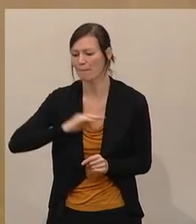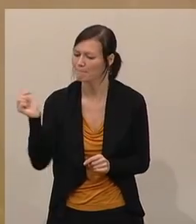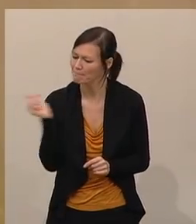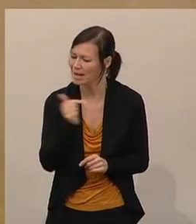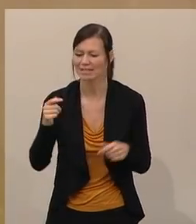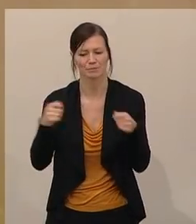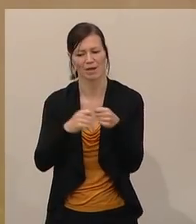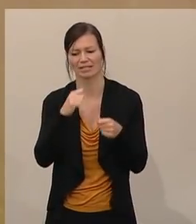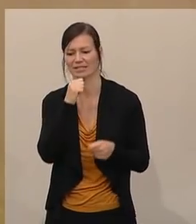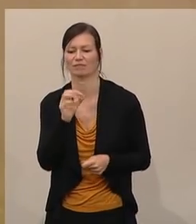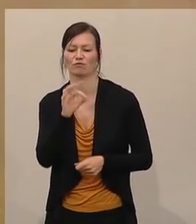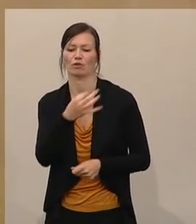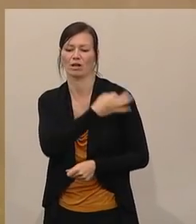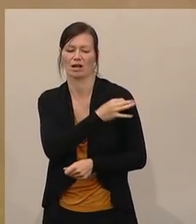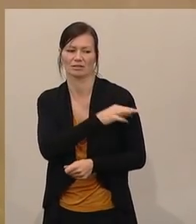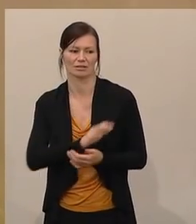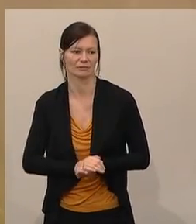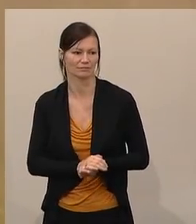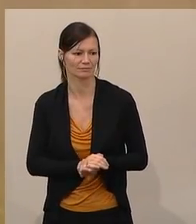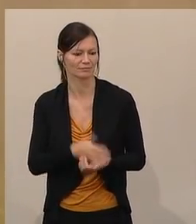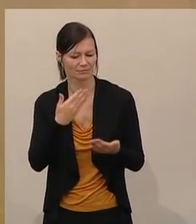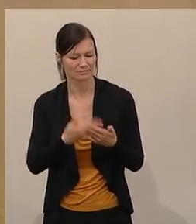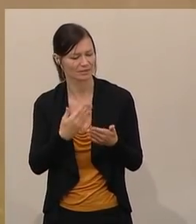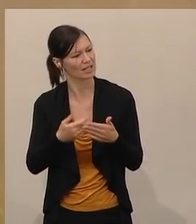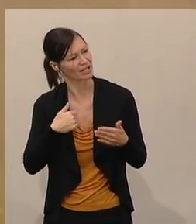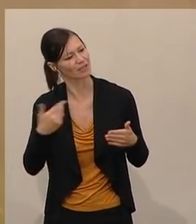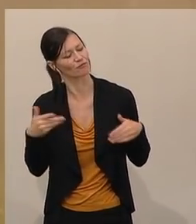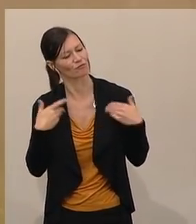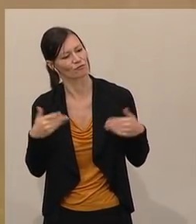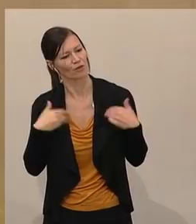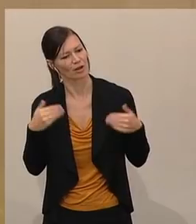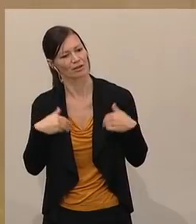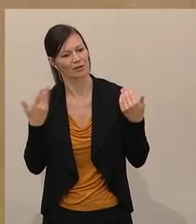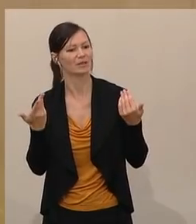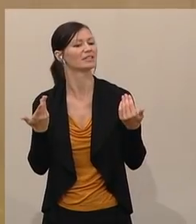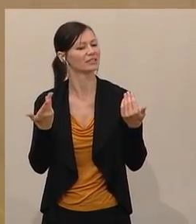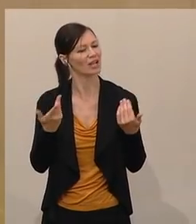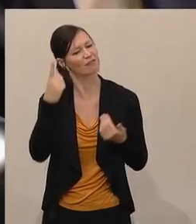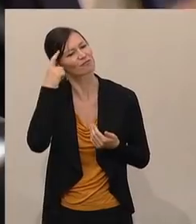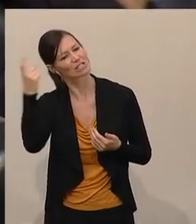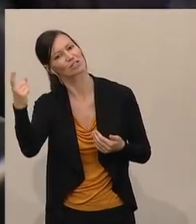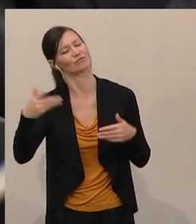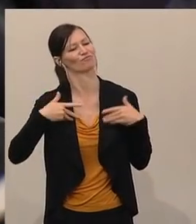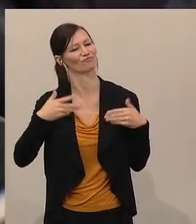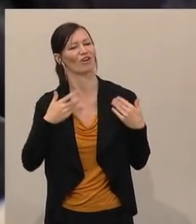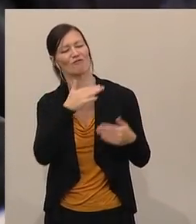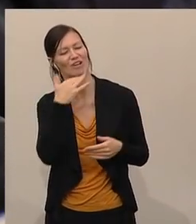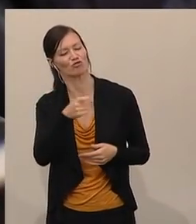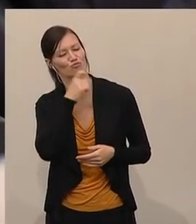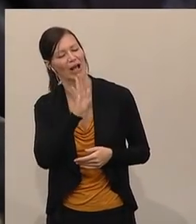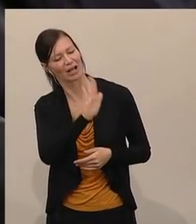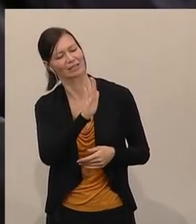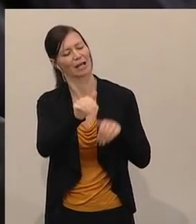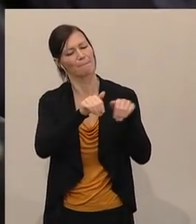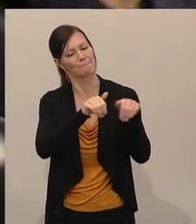Kanzler. In diesem Sinne wünsche ich dir fröhliches Philosophieren ob der Natur des Frosches und weiterhin viel Spaß im